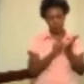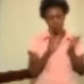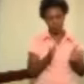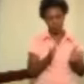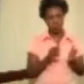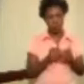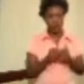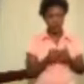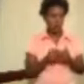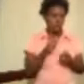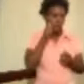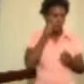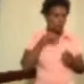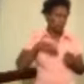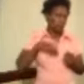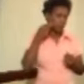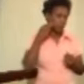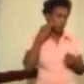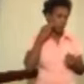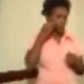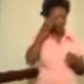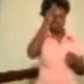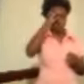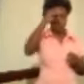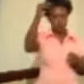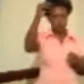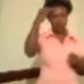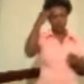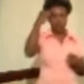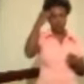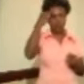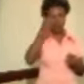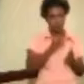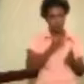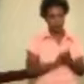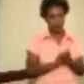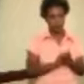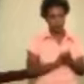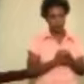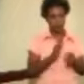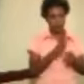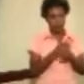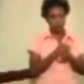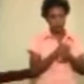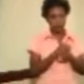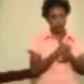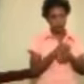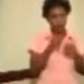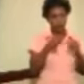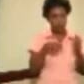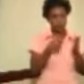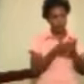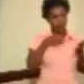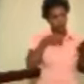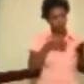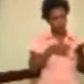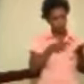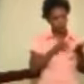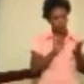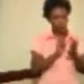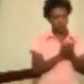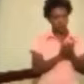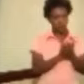Alors, Madame Maniga, Monsieur Martelly, avant que nous prenions décision ça, ou ensemble d'études, nous